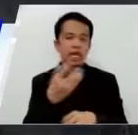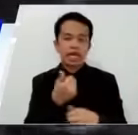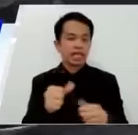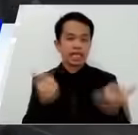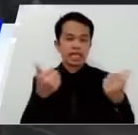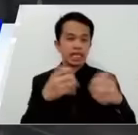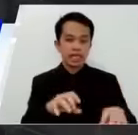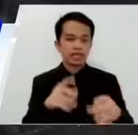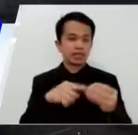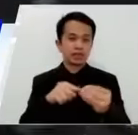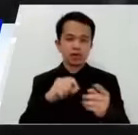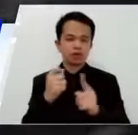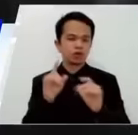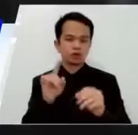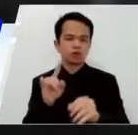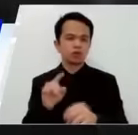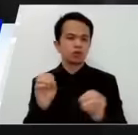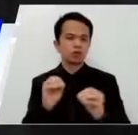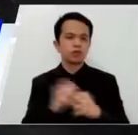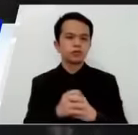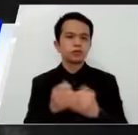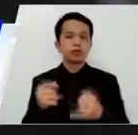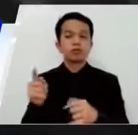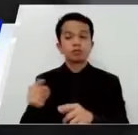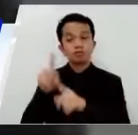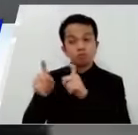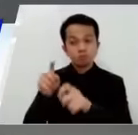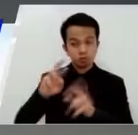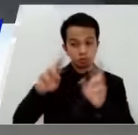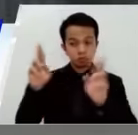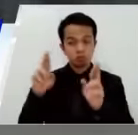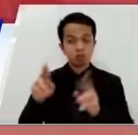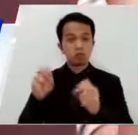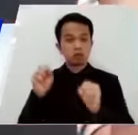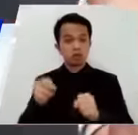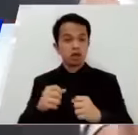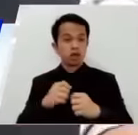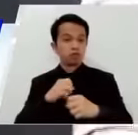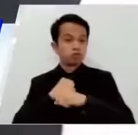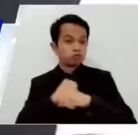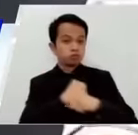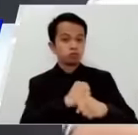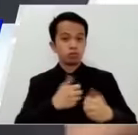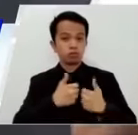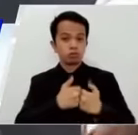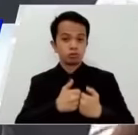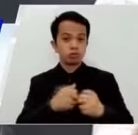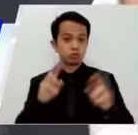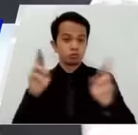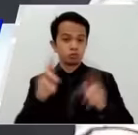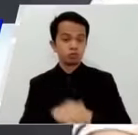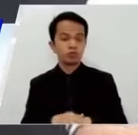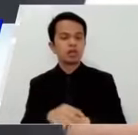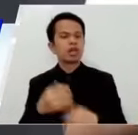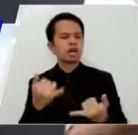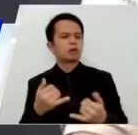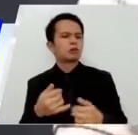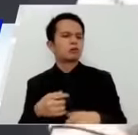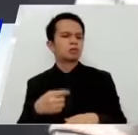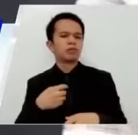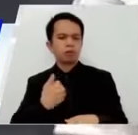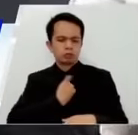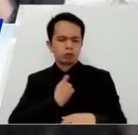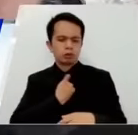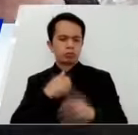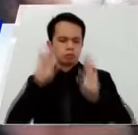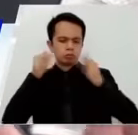social media. At nang tanungin naman kung ready bang ma-inlove muli si Mavi. Siguro sa ngayon, ma-inlove muna ako sa